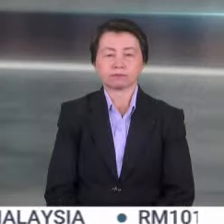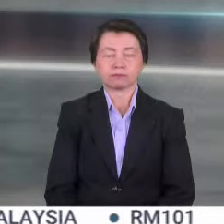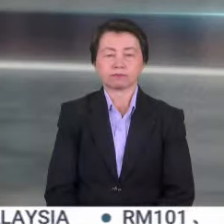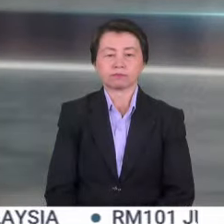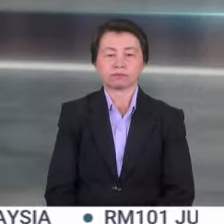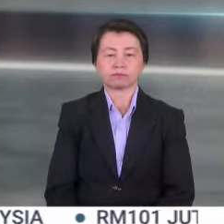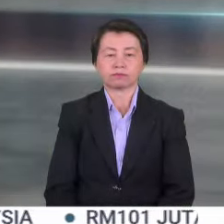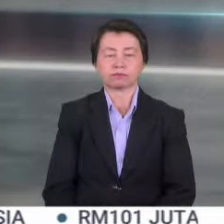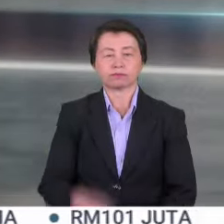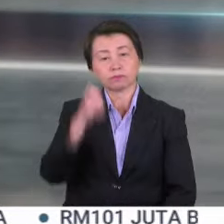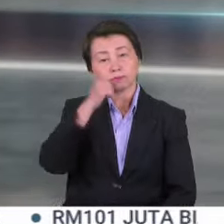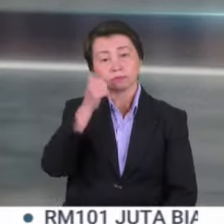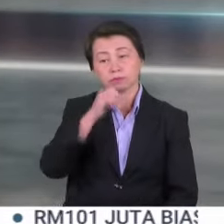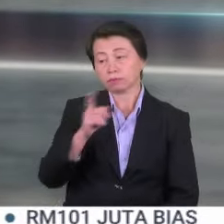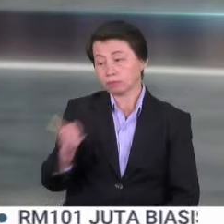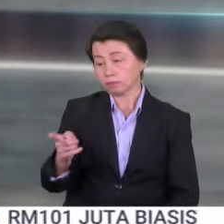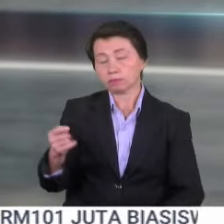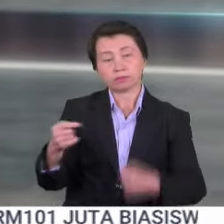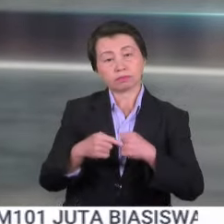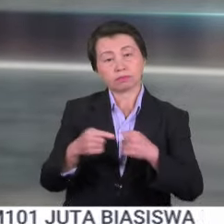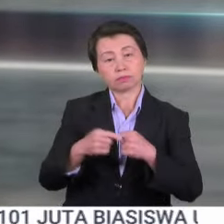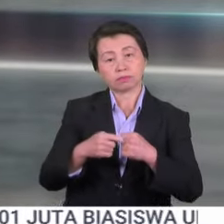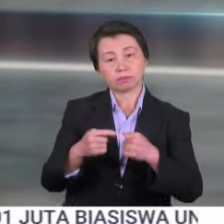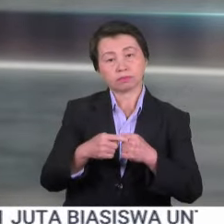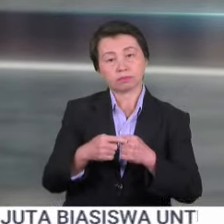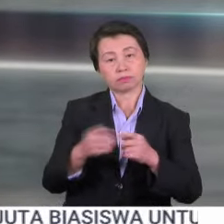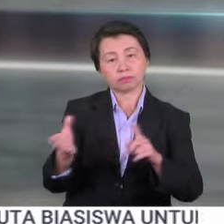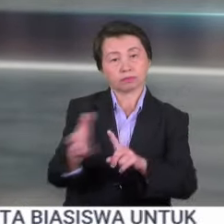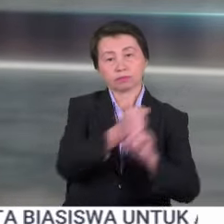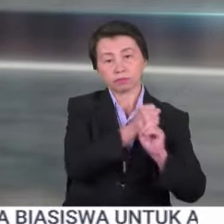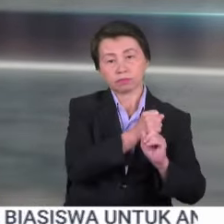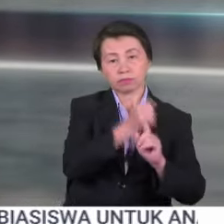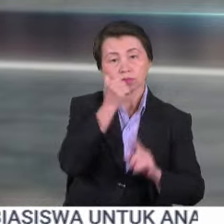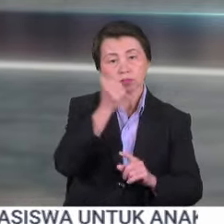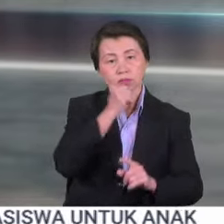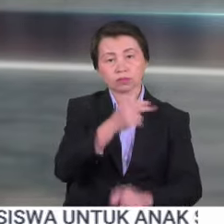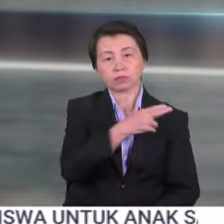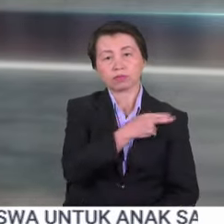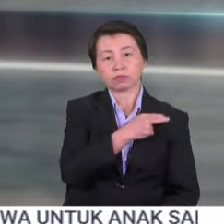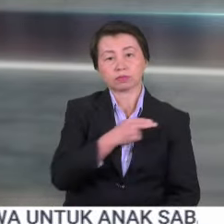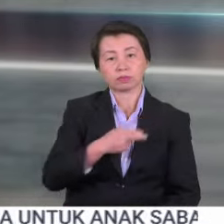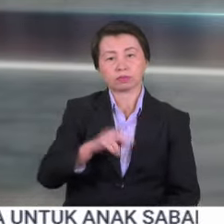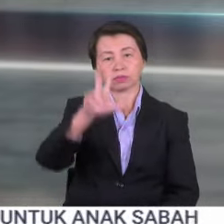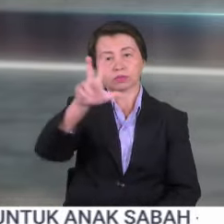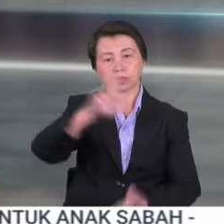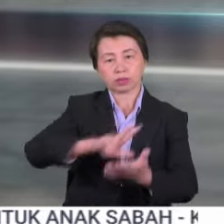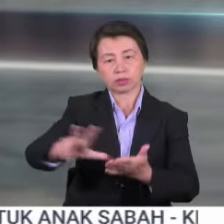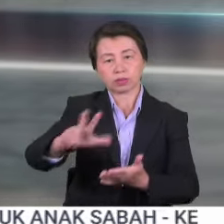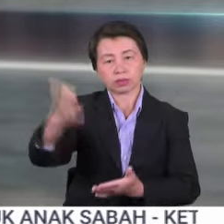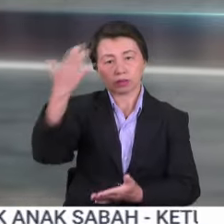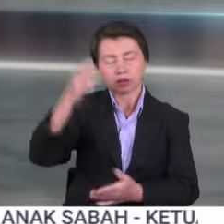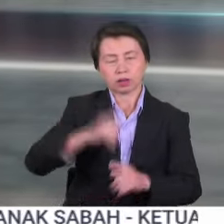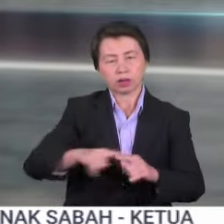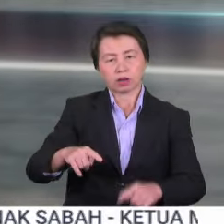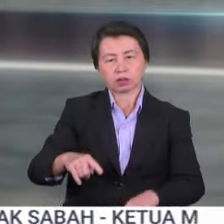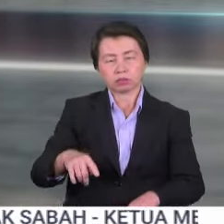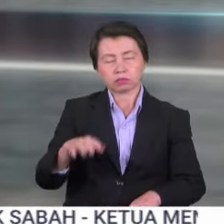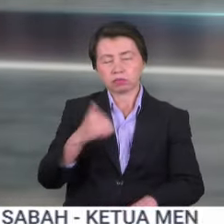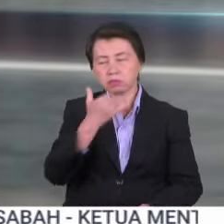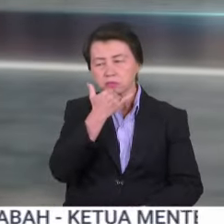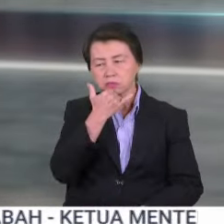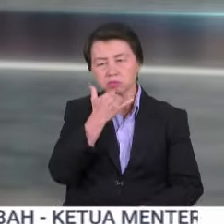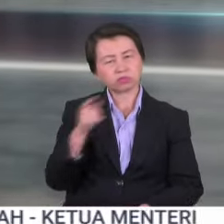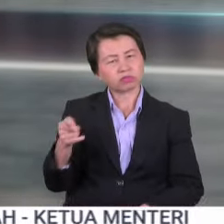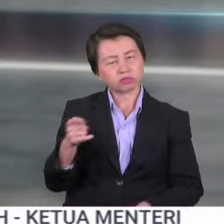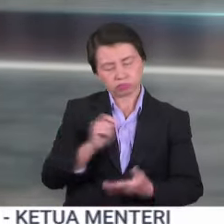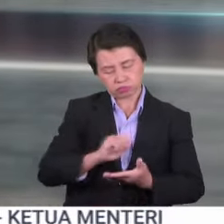8 lelaki dan seorang wanita didakwa di atas pertuduhan menculik seorang wanita warga Indonesia 3 minggu lalu. Namun tiada pengakuan bersalah